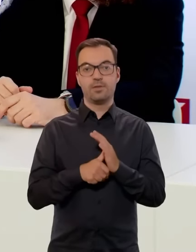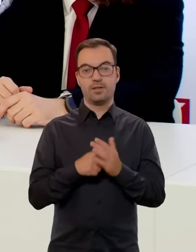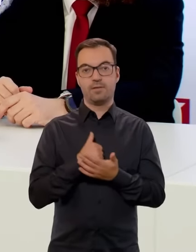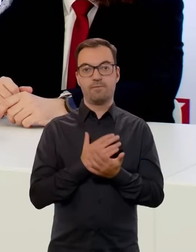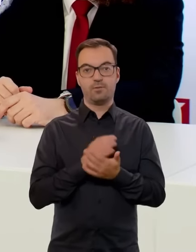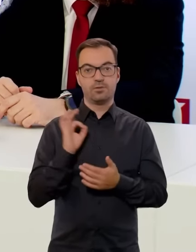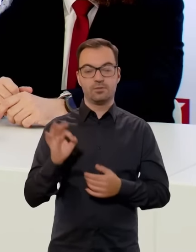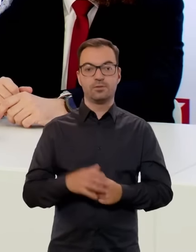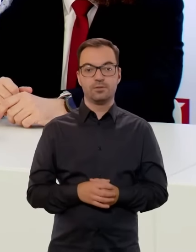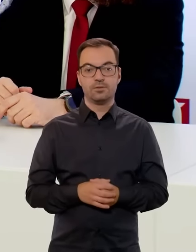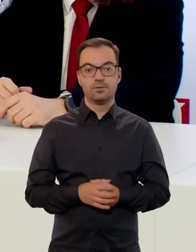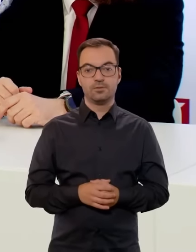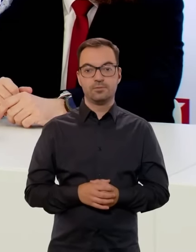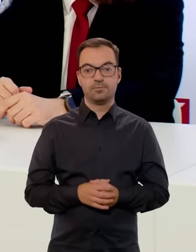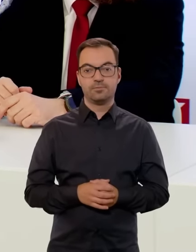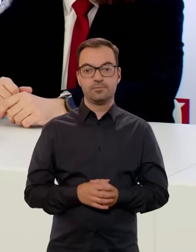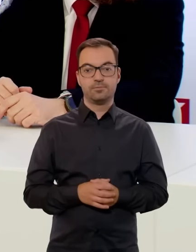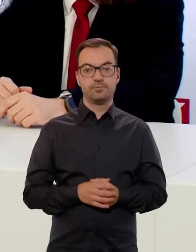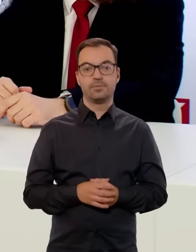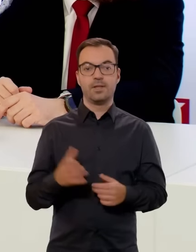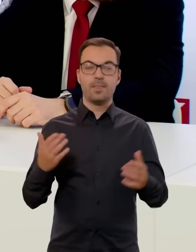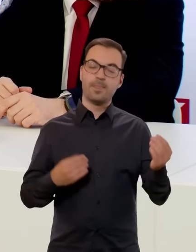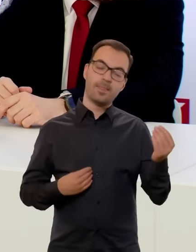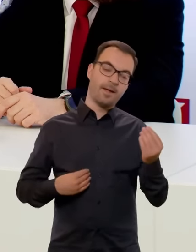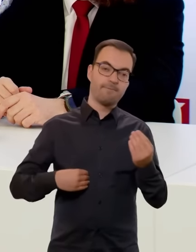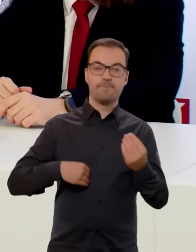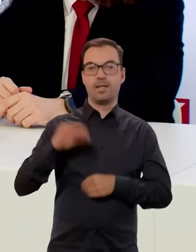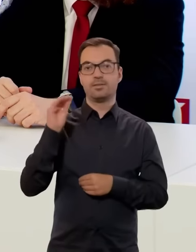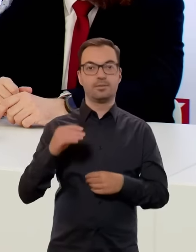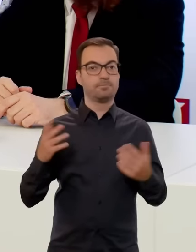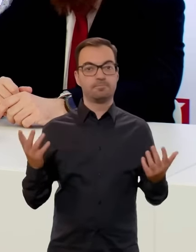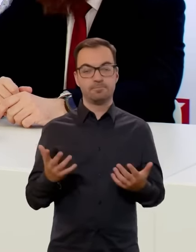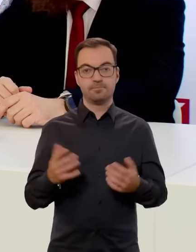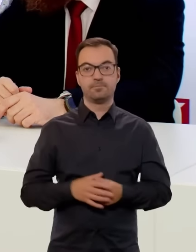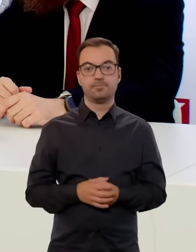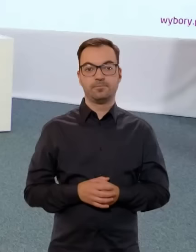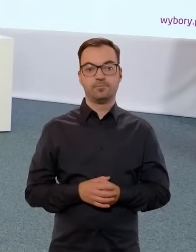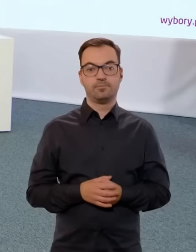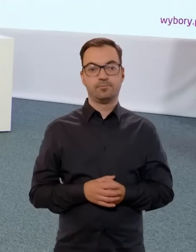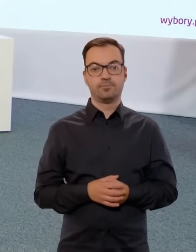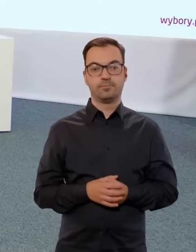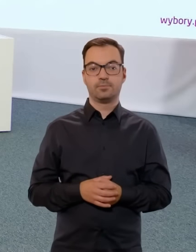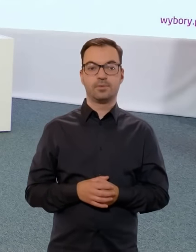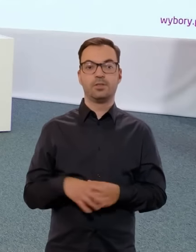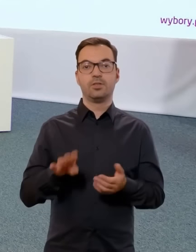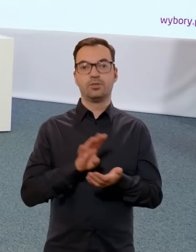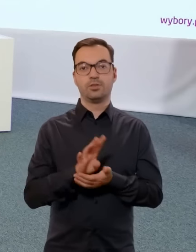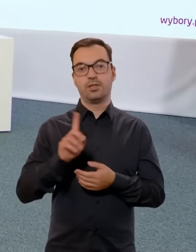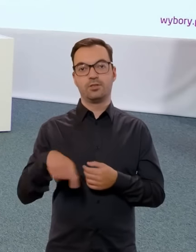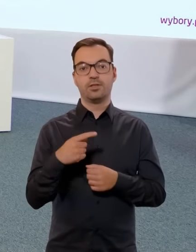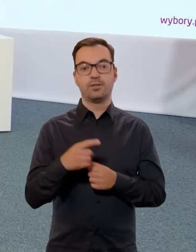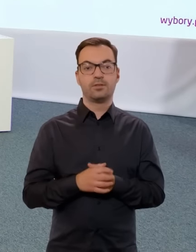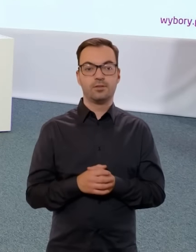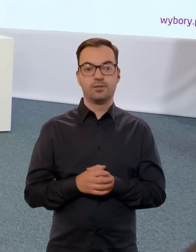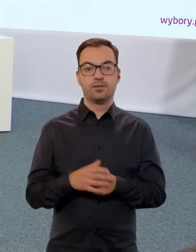wojewódzkich, to proszę Państwa, najwyższa frekwencja wynosi